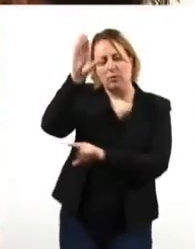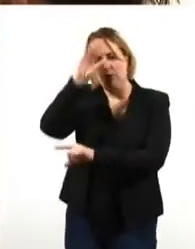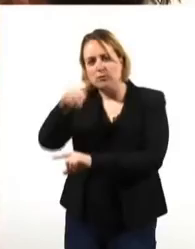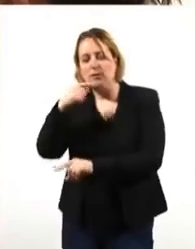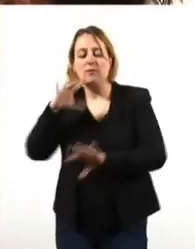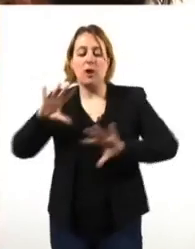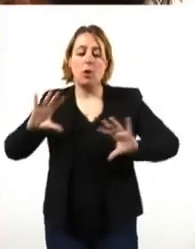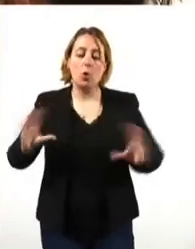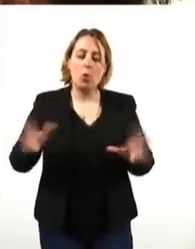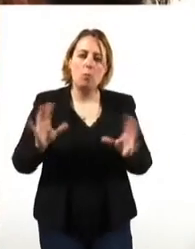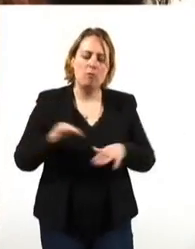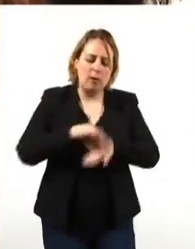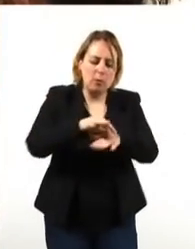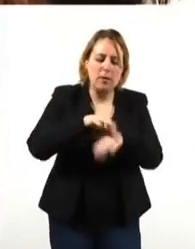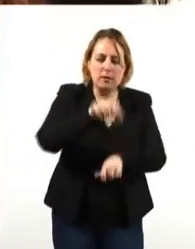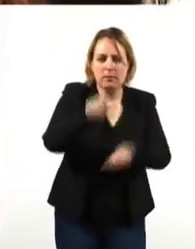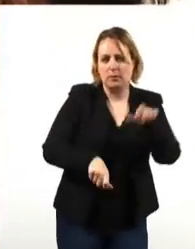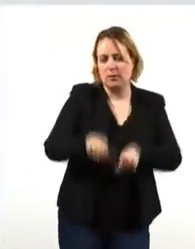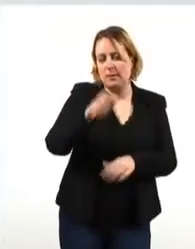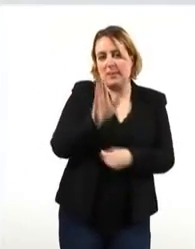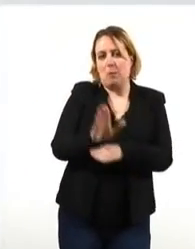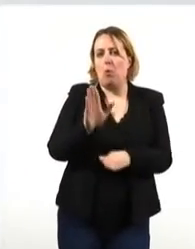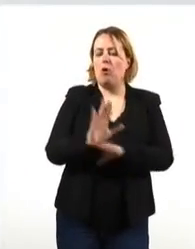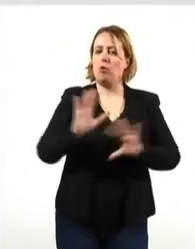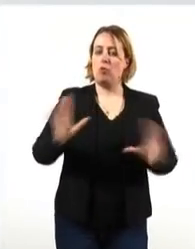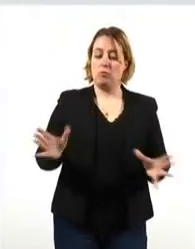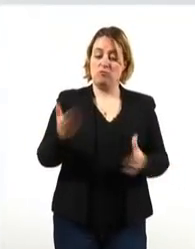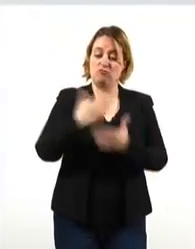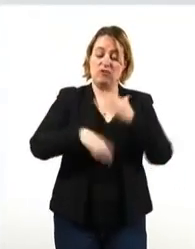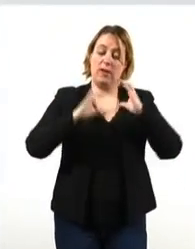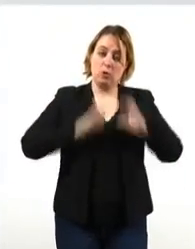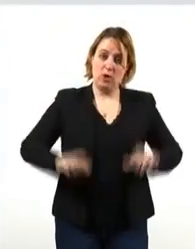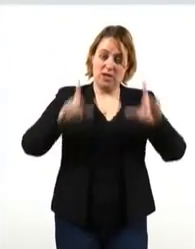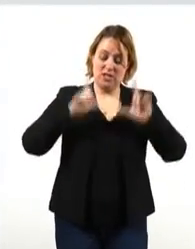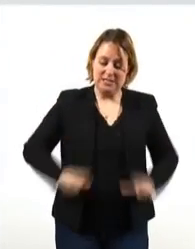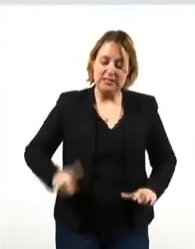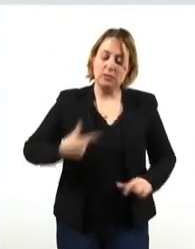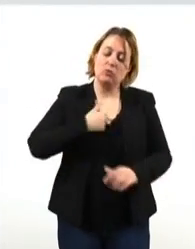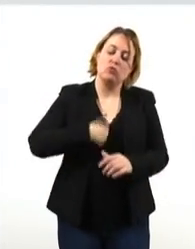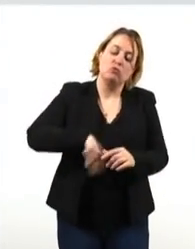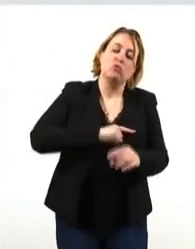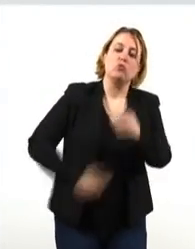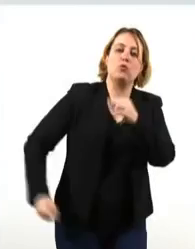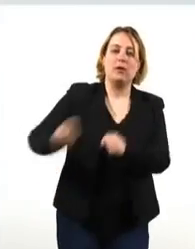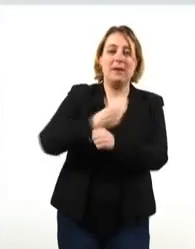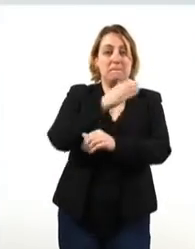de faire dans tous les collèges et dans tous les lycées eh bien, un programme accompagné pour que les jeunes eux-mêmes soient